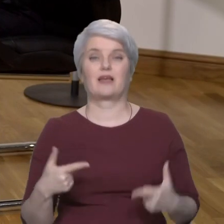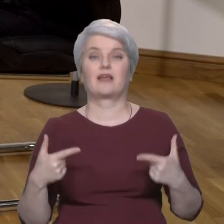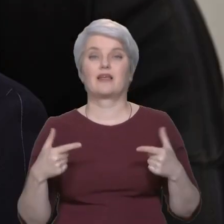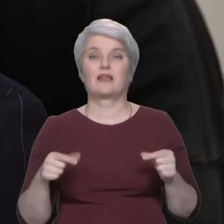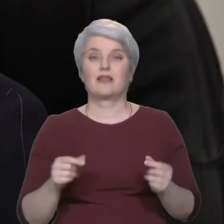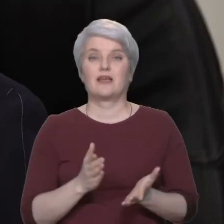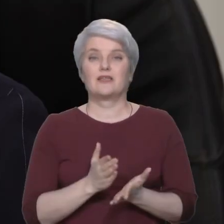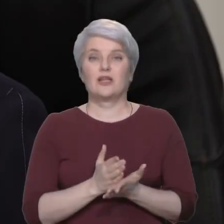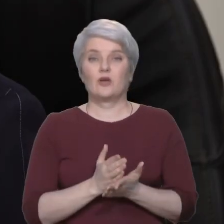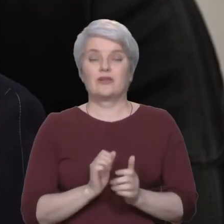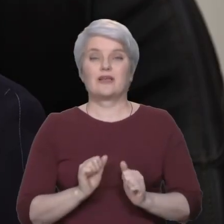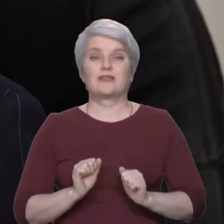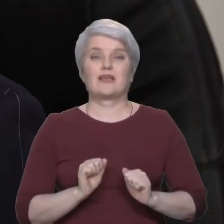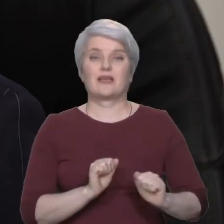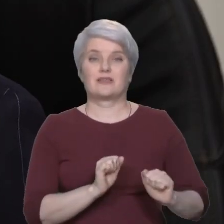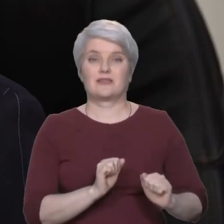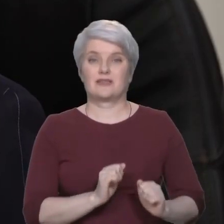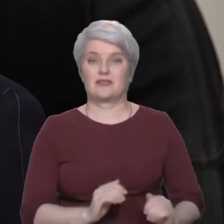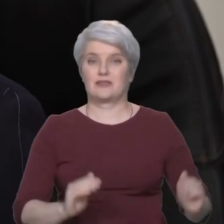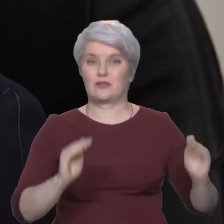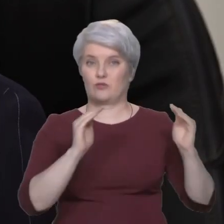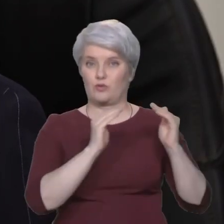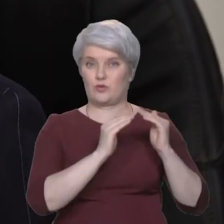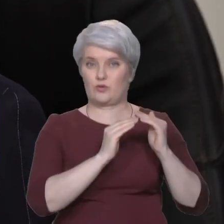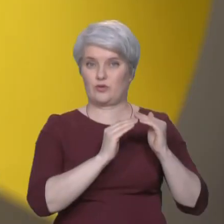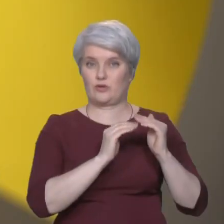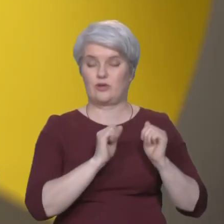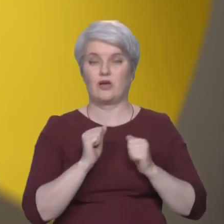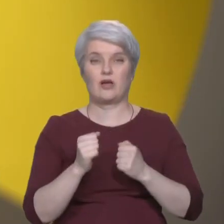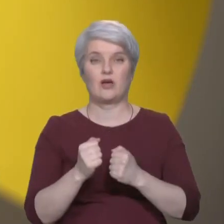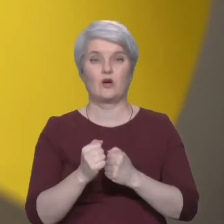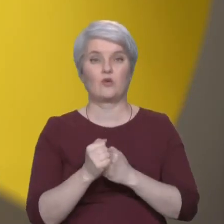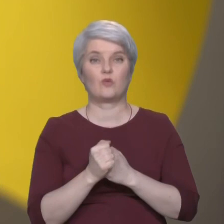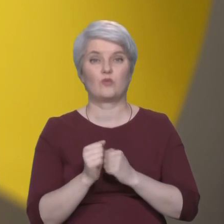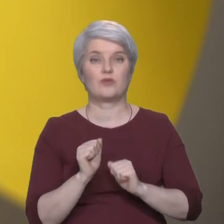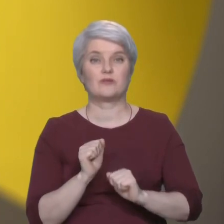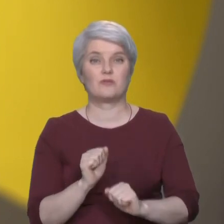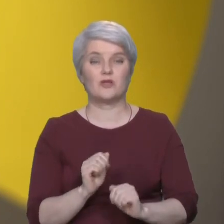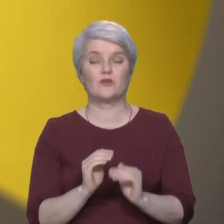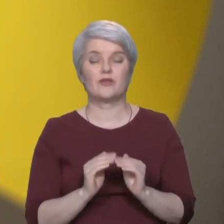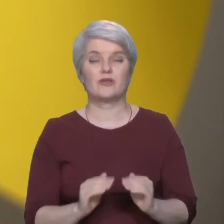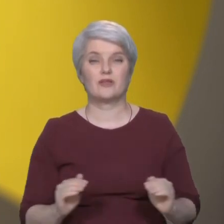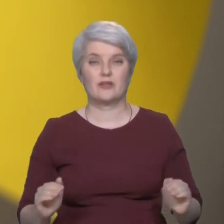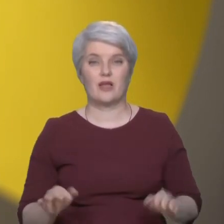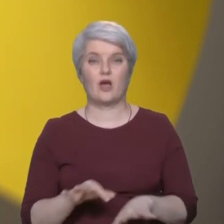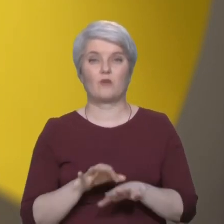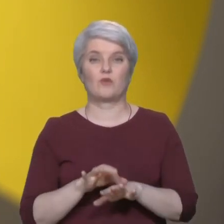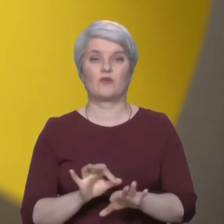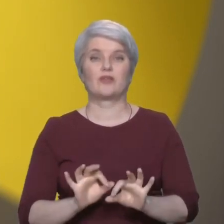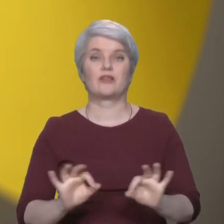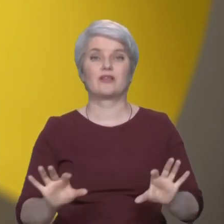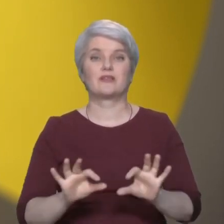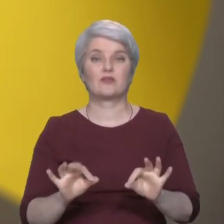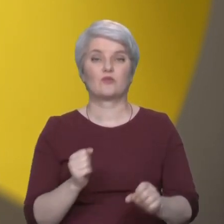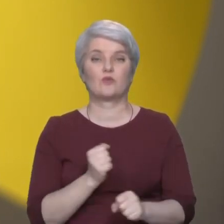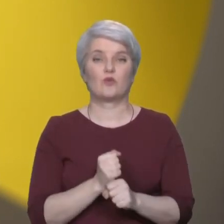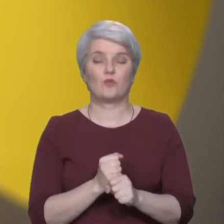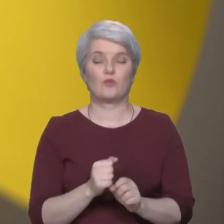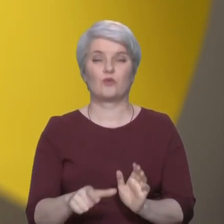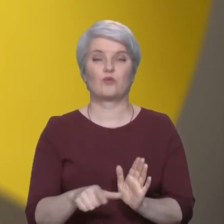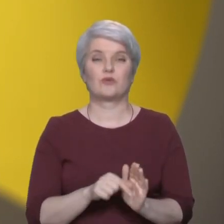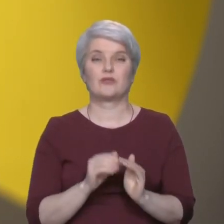знаходяться захисні споруди. Це убезпечувати дітей, проводити відповідну роз'яснювальну роботу з дітьми. Ми